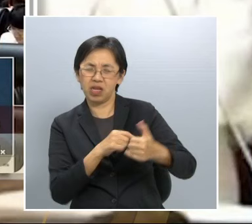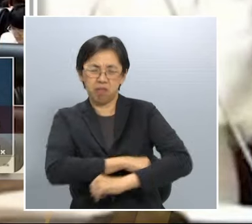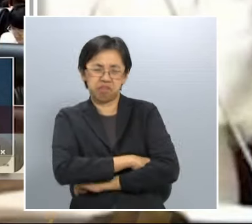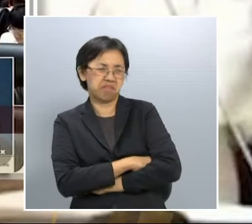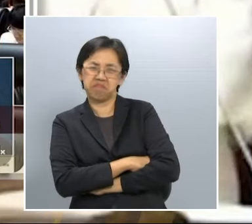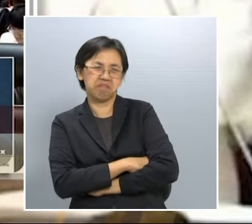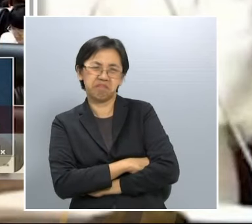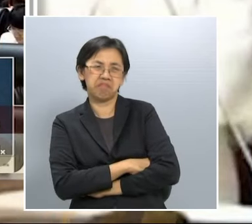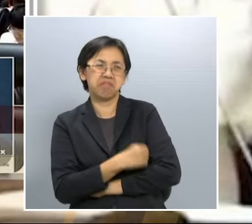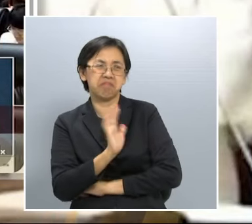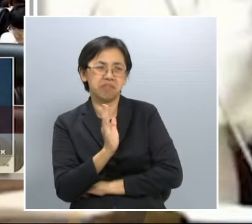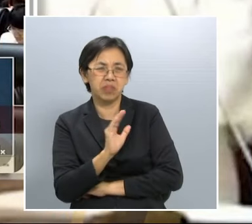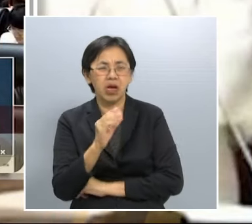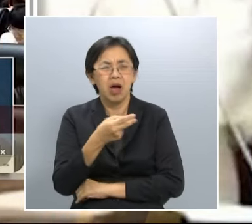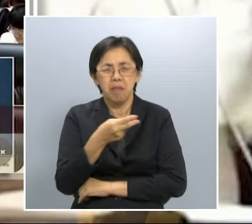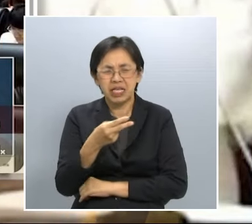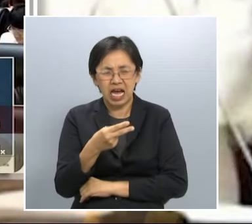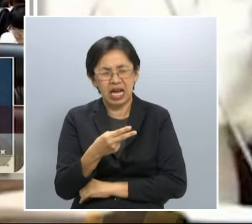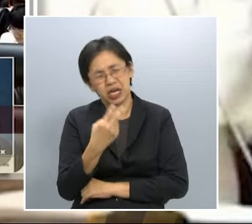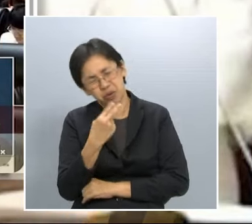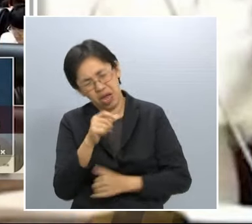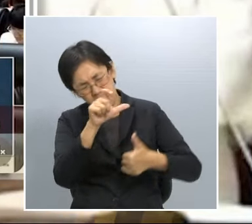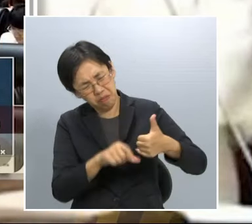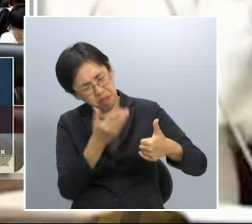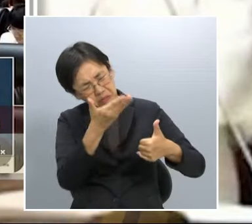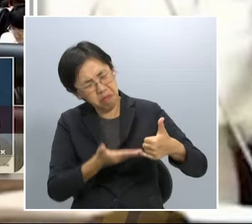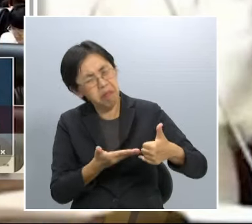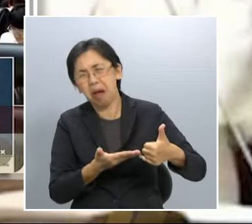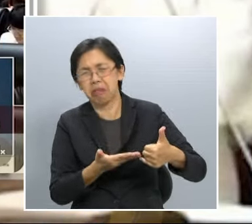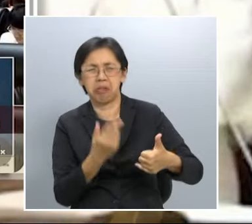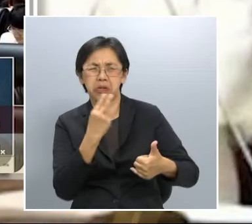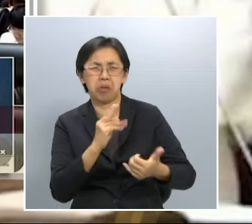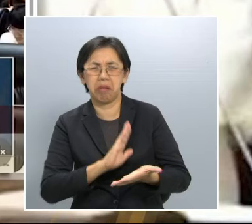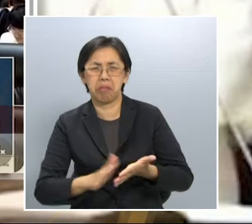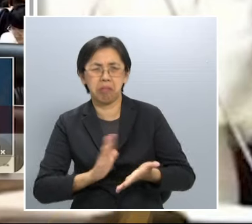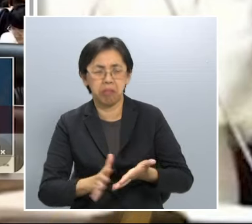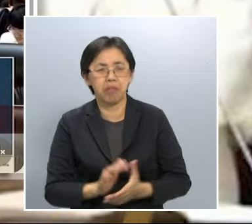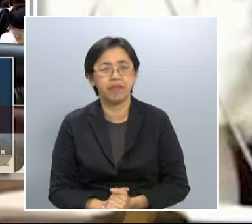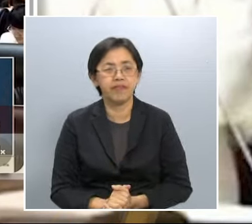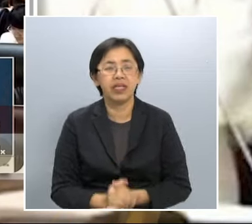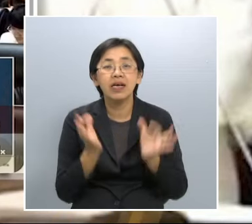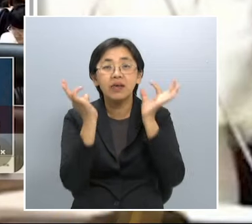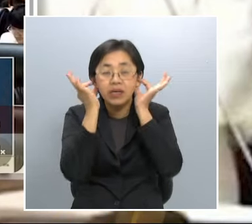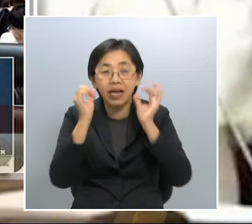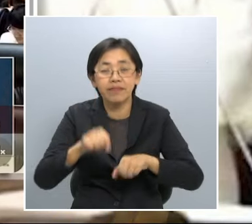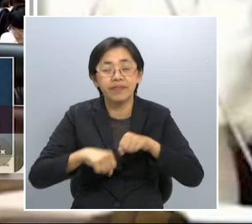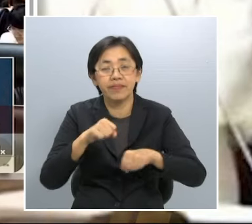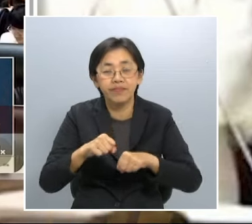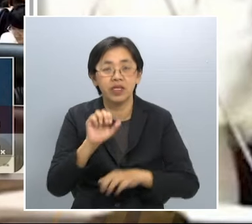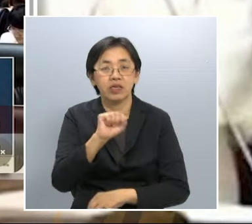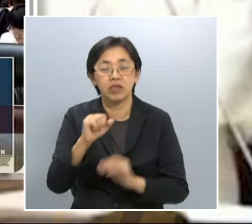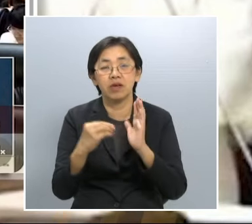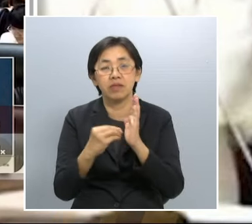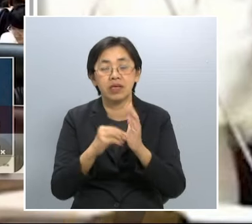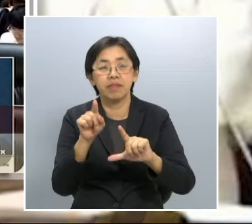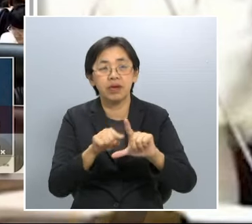ครวมถึงการใช้ภาษากายไม่สุภาพที่สุดเมื่อวานนี้คุณไอรักชนกศรีนอกสสกรุงเทพมหานครก้า